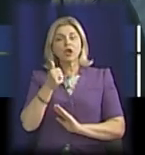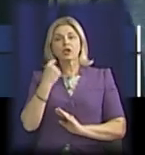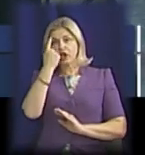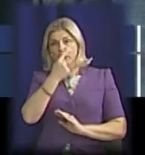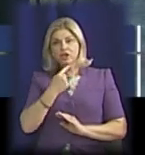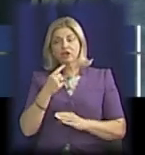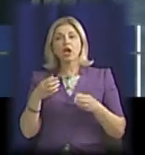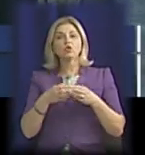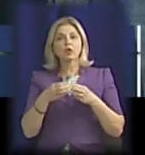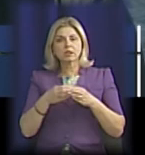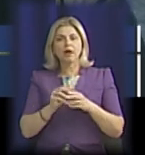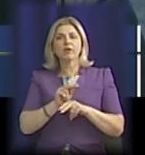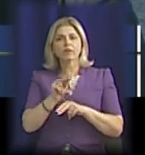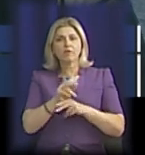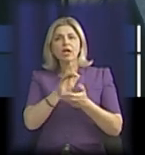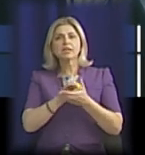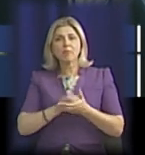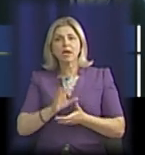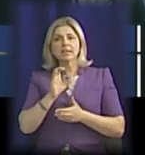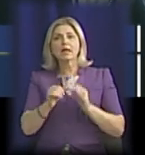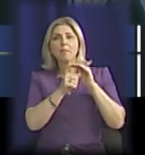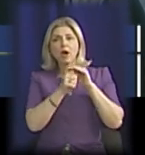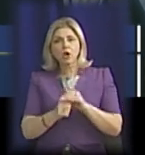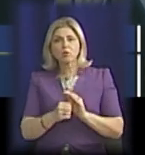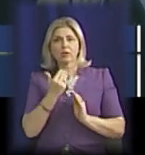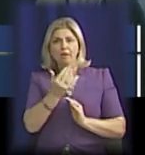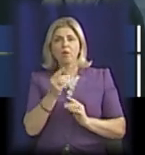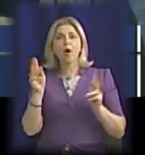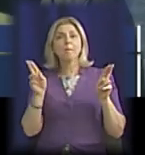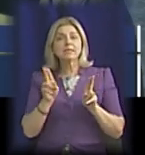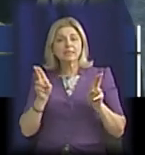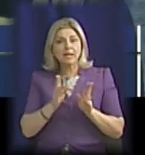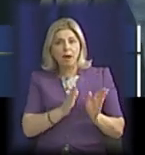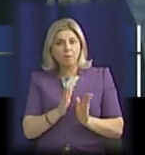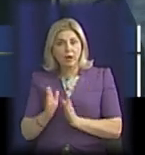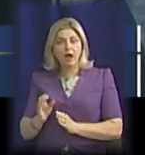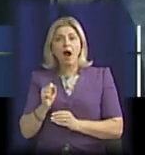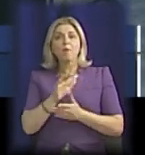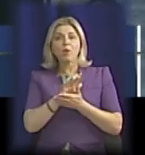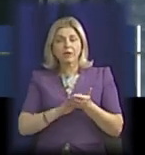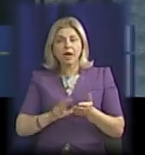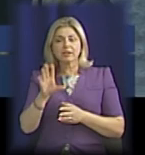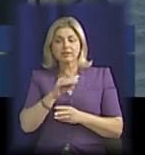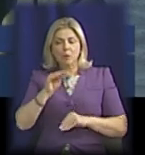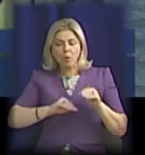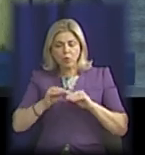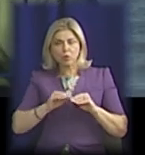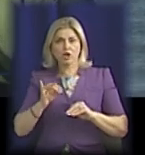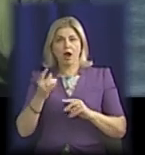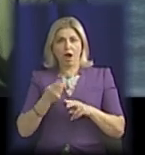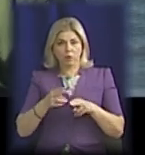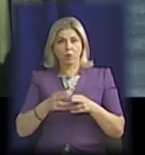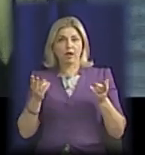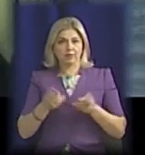здійснює стрибки тільки з парашутною системою. От. Подальшому з усім необхідним спорядженням, озброєнням, яке необхідне